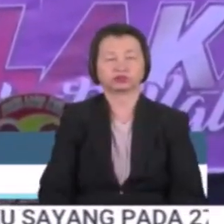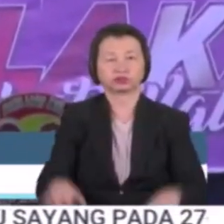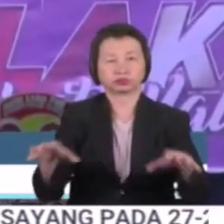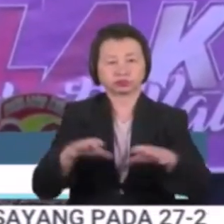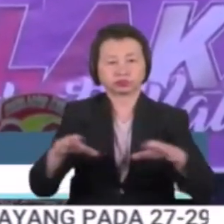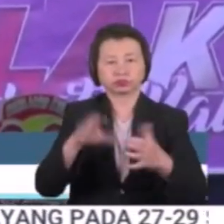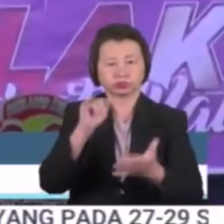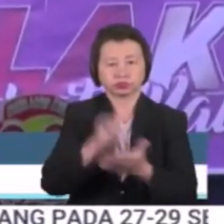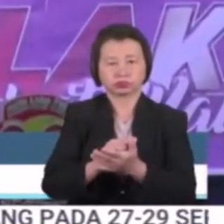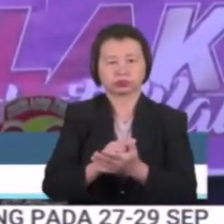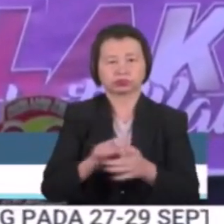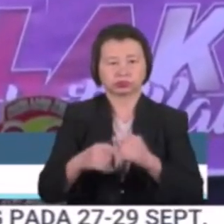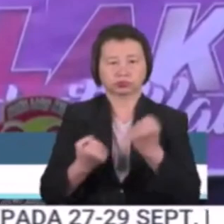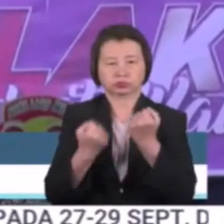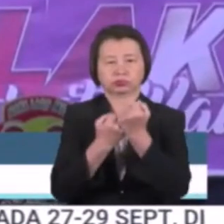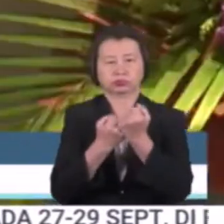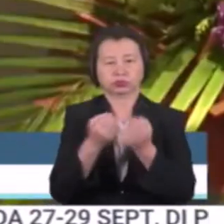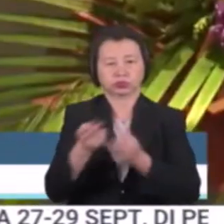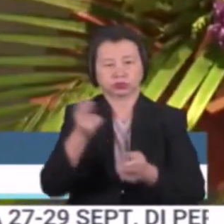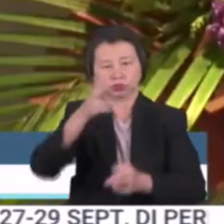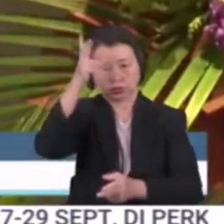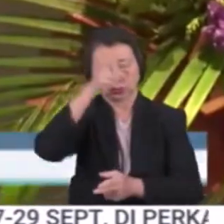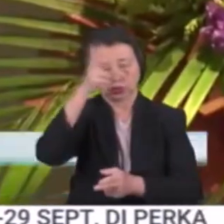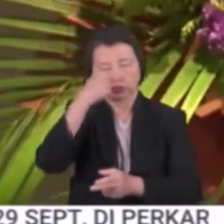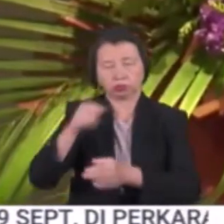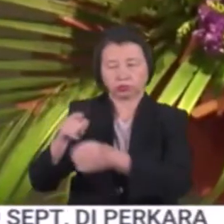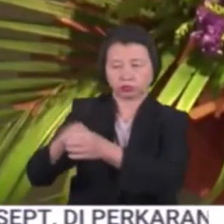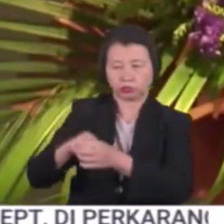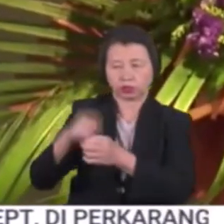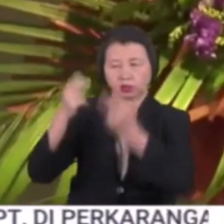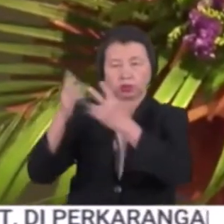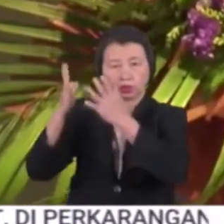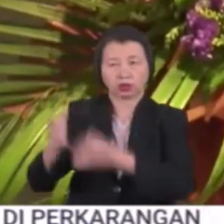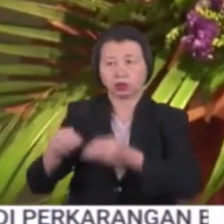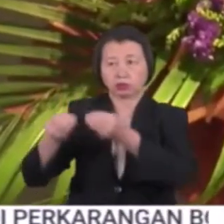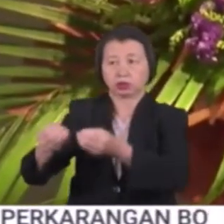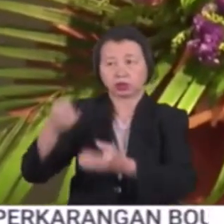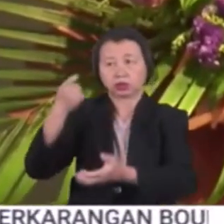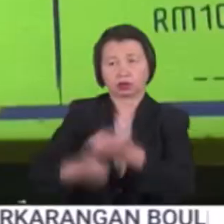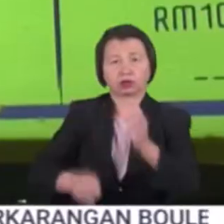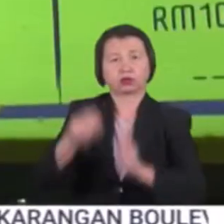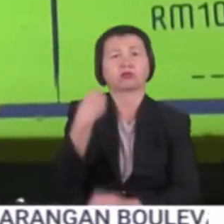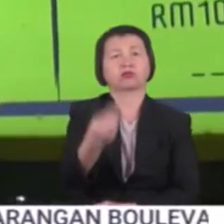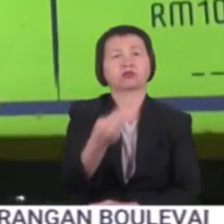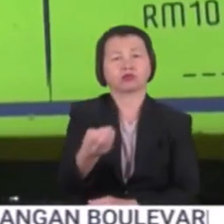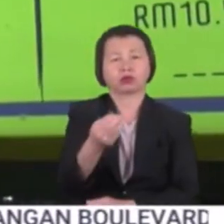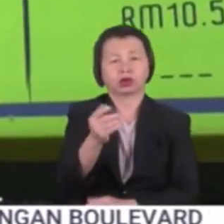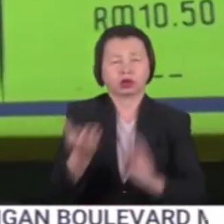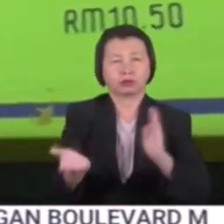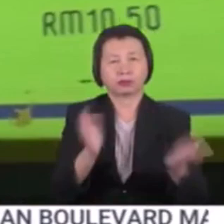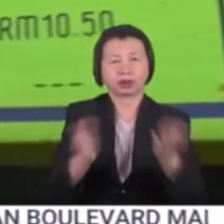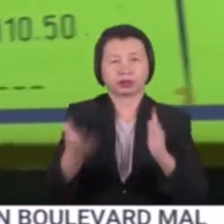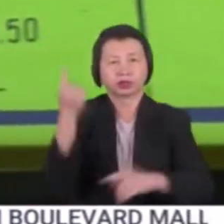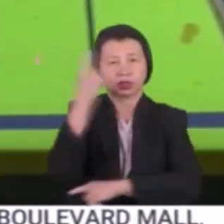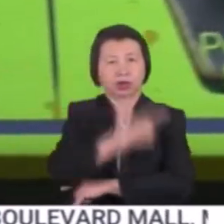Pelaksanaan inisiatif itu juga menyokong usaha kerajaan negeri menarik pelancong menerusi tawaran harga menu lebih rendah berbanding